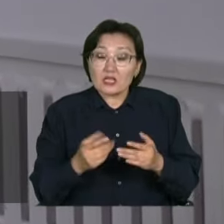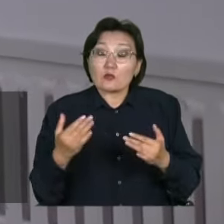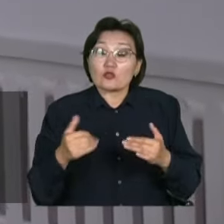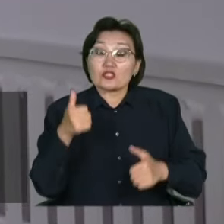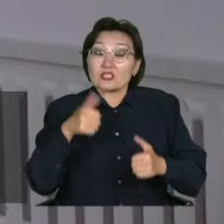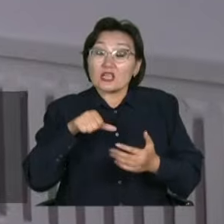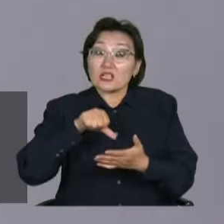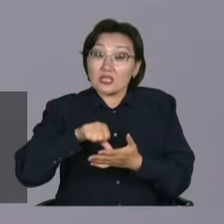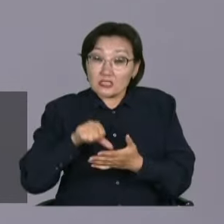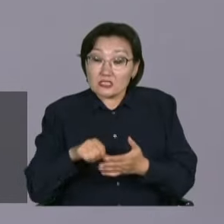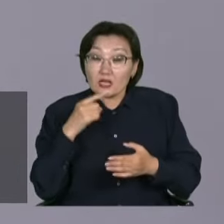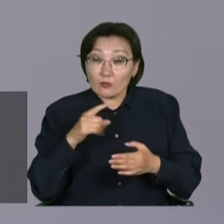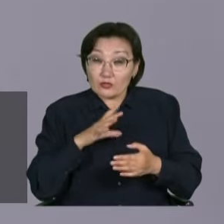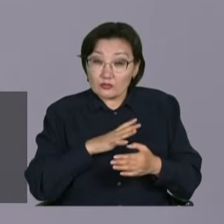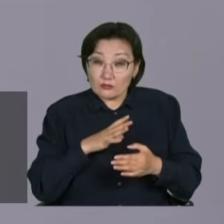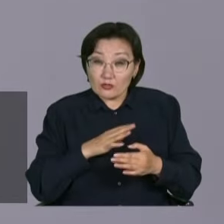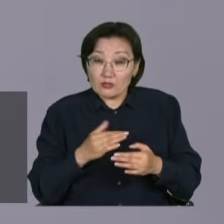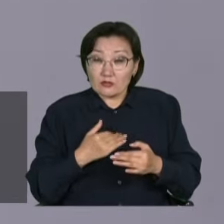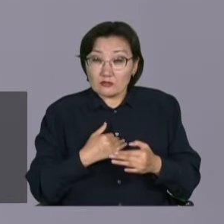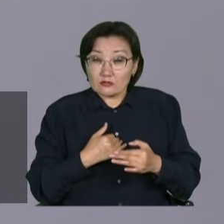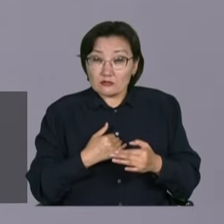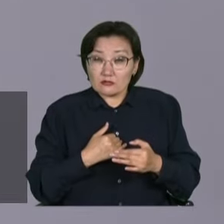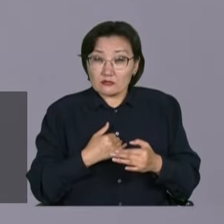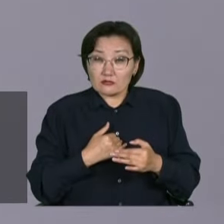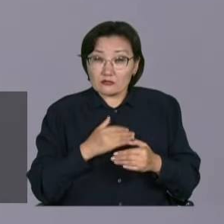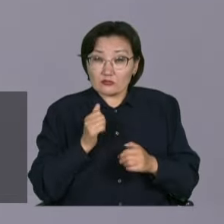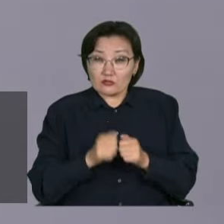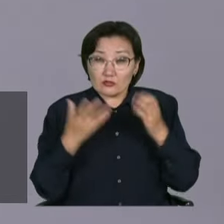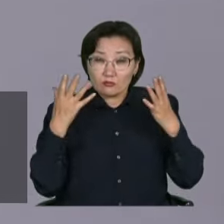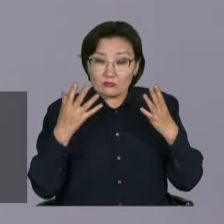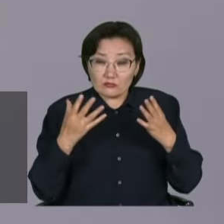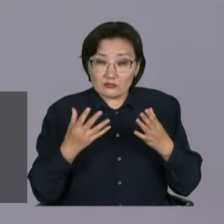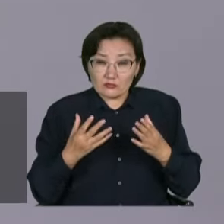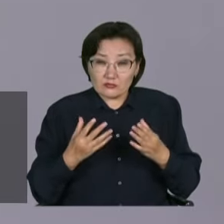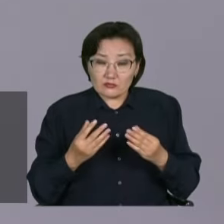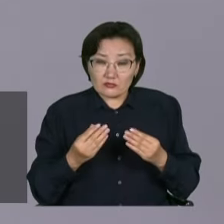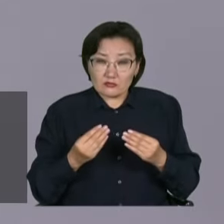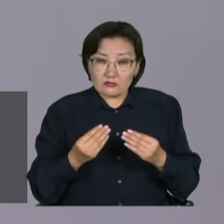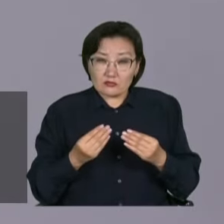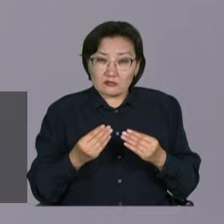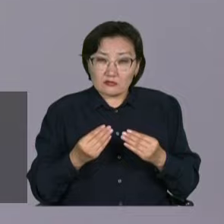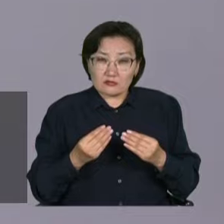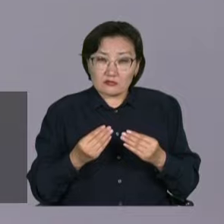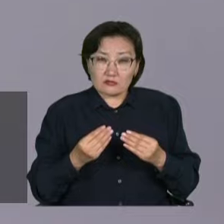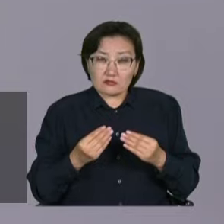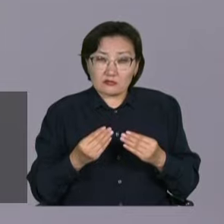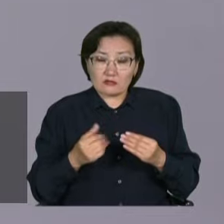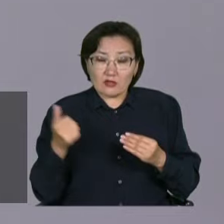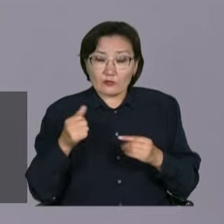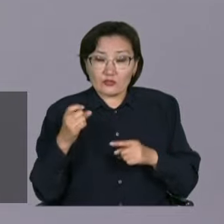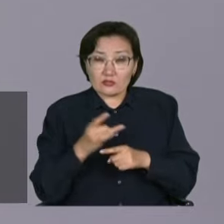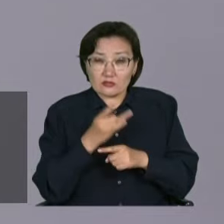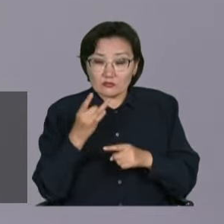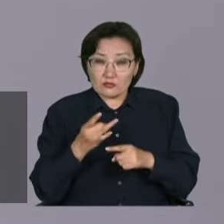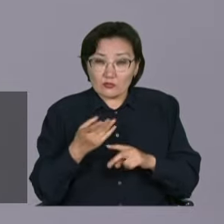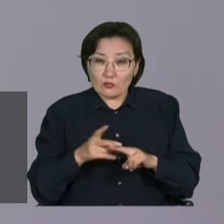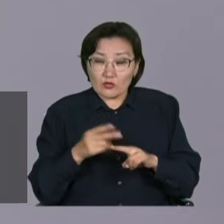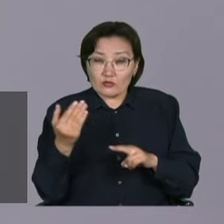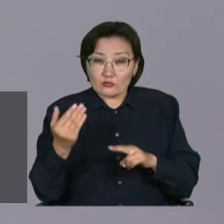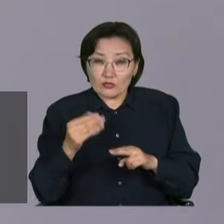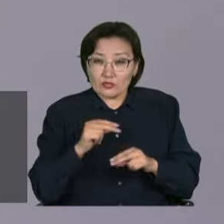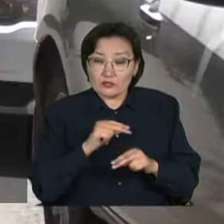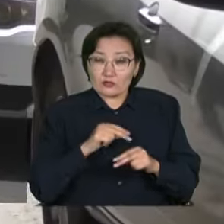атсалысыңыздар, қатысыңыздар деп. Біздің қойып тұрған системамыз бар ғой, жаңағы күнделікті көп қуатты өндірден және жеке сектордан бір аптаса бір рет деп тұрмыз ғой, соны бұл кісілер жасай